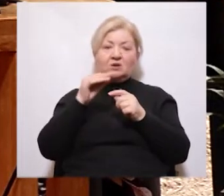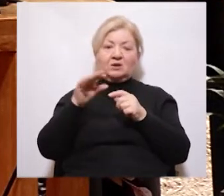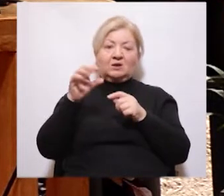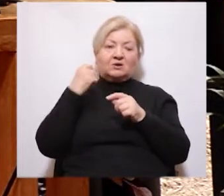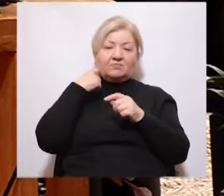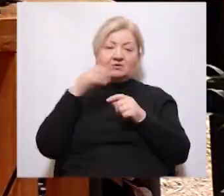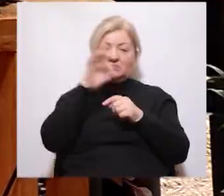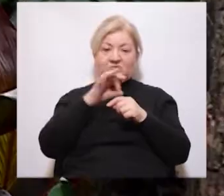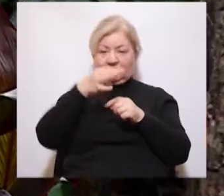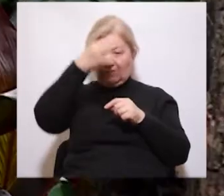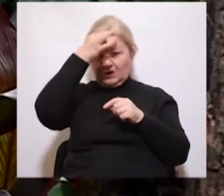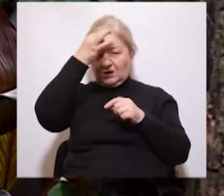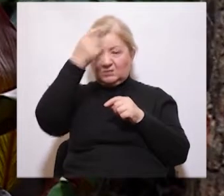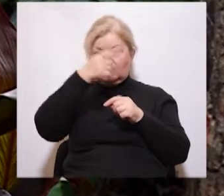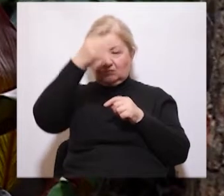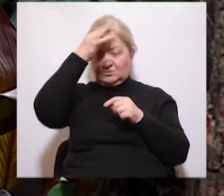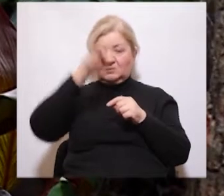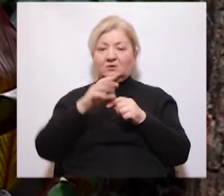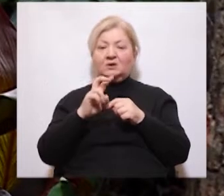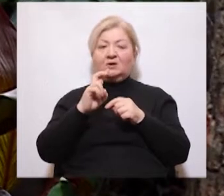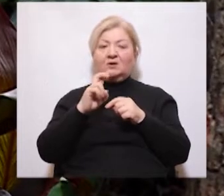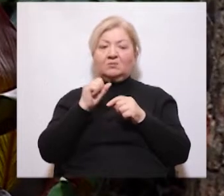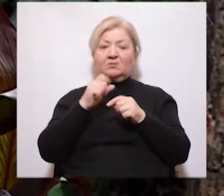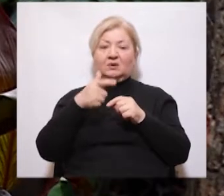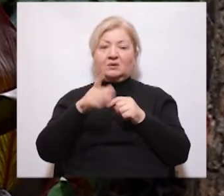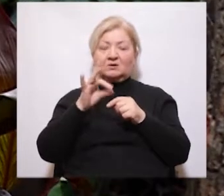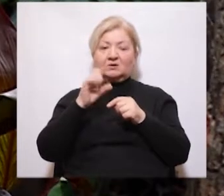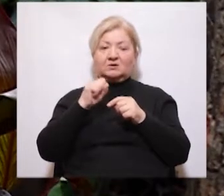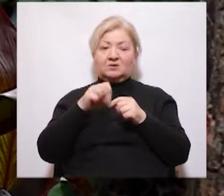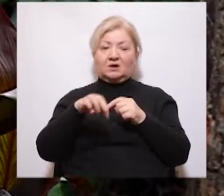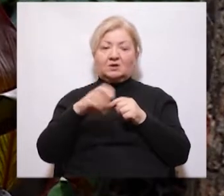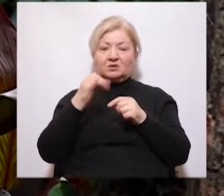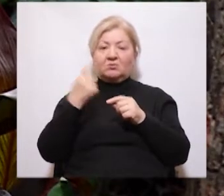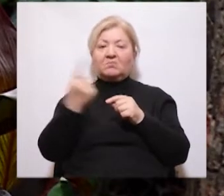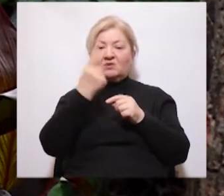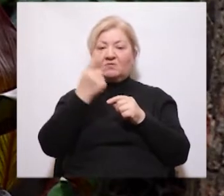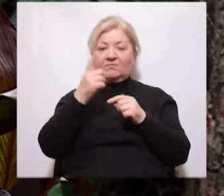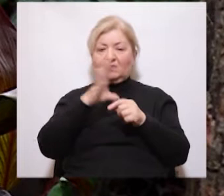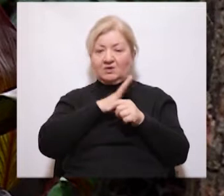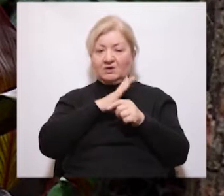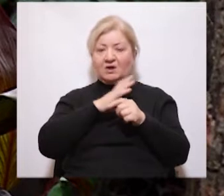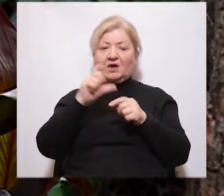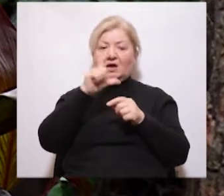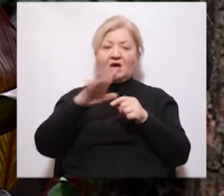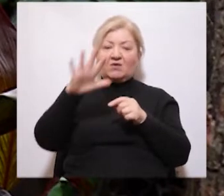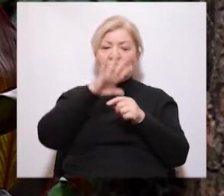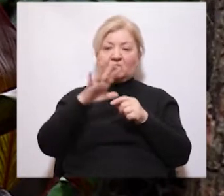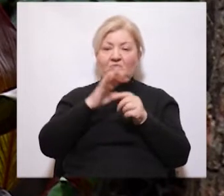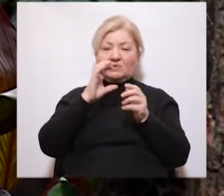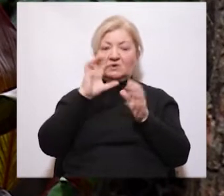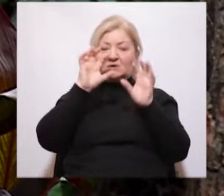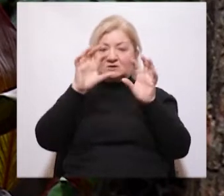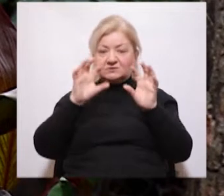როდესაც ღვინოზე ვსაუბრობთ, პირველი გვახსენდება ივანე ბაგრატიონ მუხრანელი, რომელმაც პირველად საქართველოს ისტორიაში ევროპული